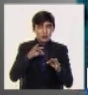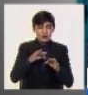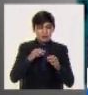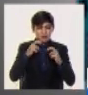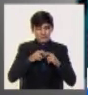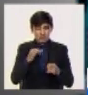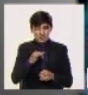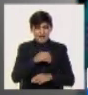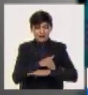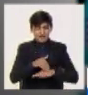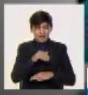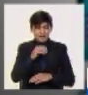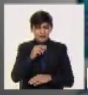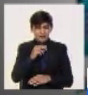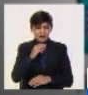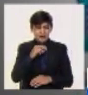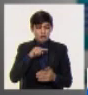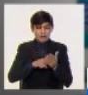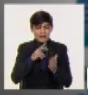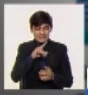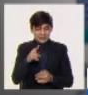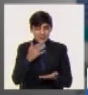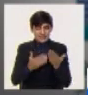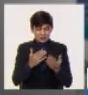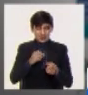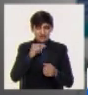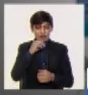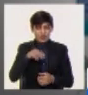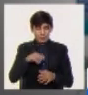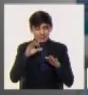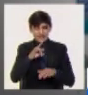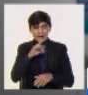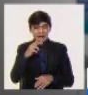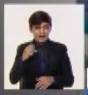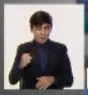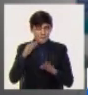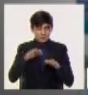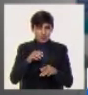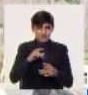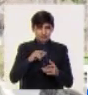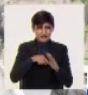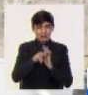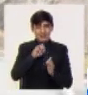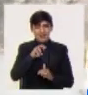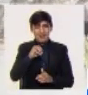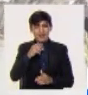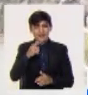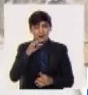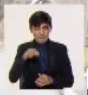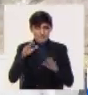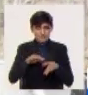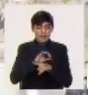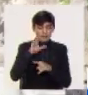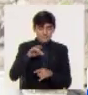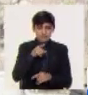по адресу cert.gov.kz или в чат «Информационная безопасность РК» мессенджера Telegram. Специалисты работают круглосуточно, а сам